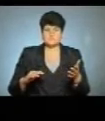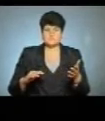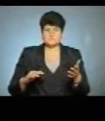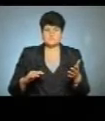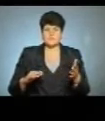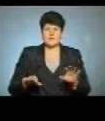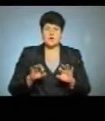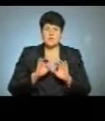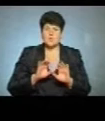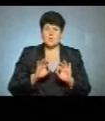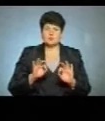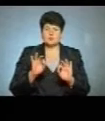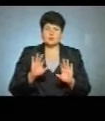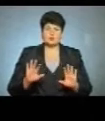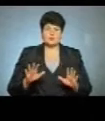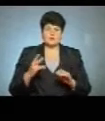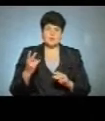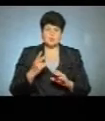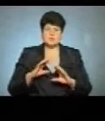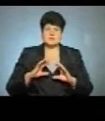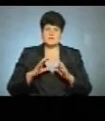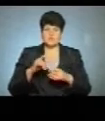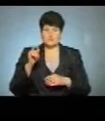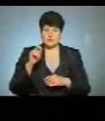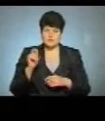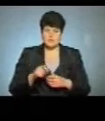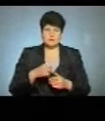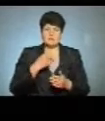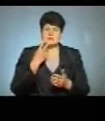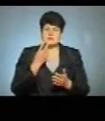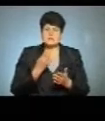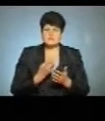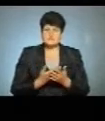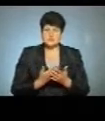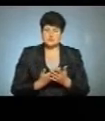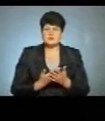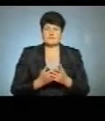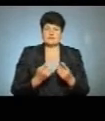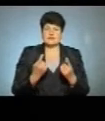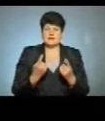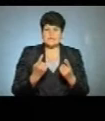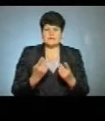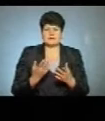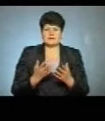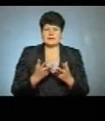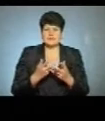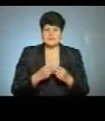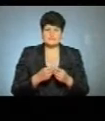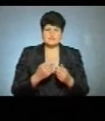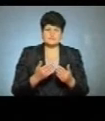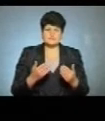продовжуючи розповідь про події Другої світової війни, засвідчують велика кількість експонатів, речових